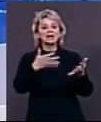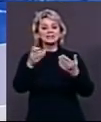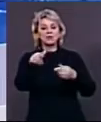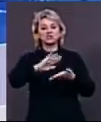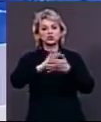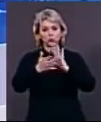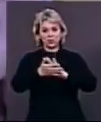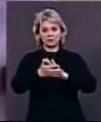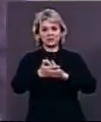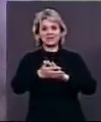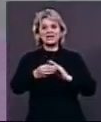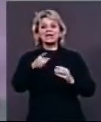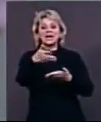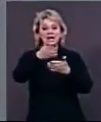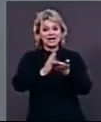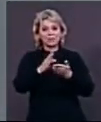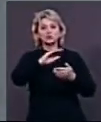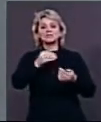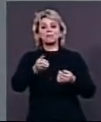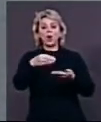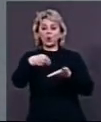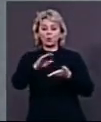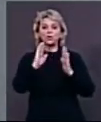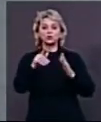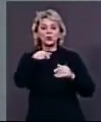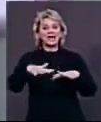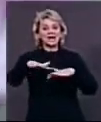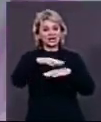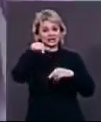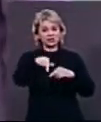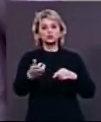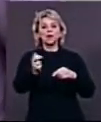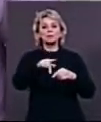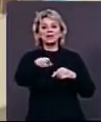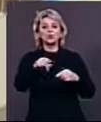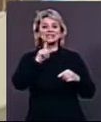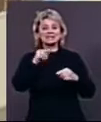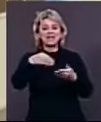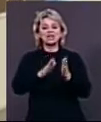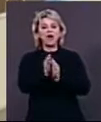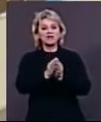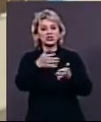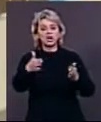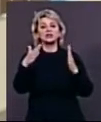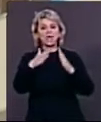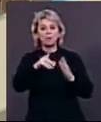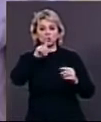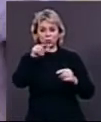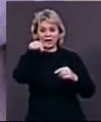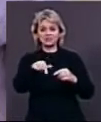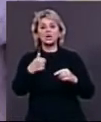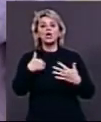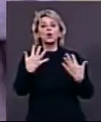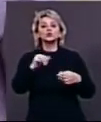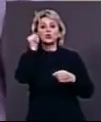ситуации. Свежий хлеб Тамара Журавлева покупает только на рынке. Сюда же приходит за зеленью, овощами и домашней курятиной. Я